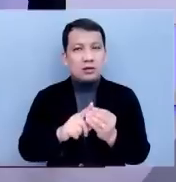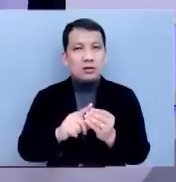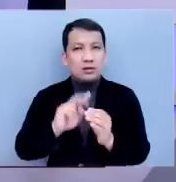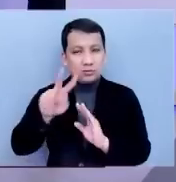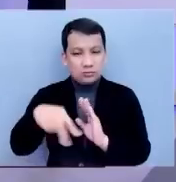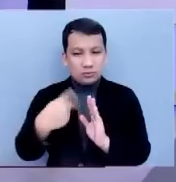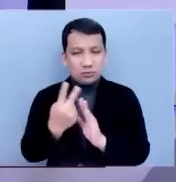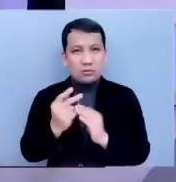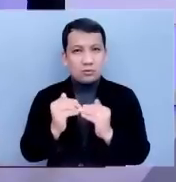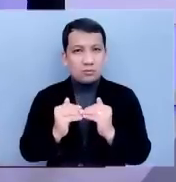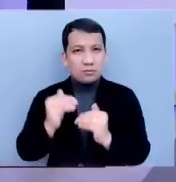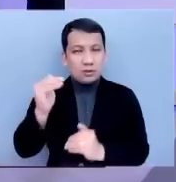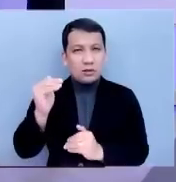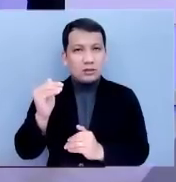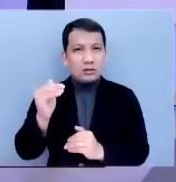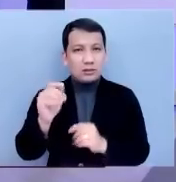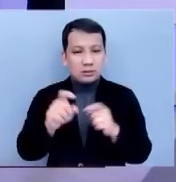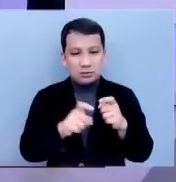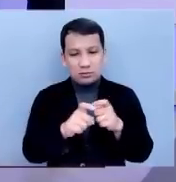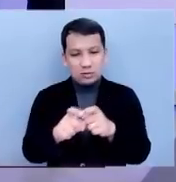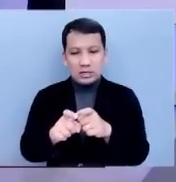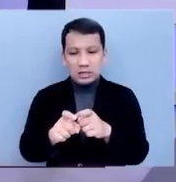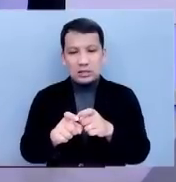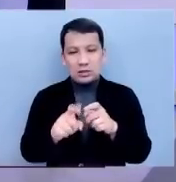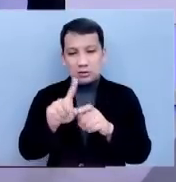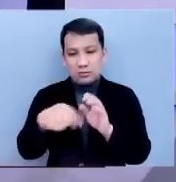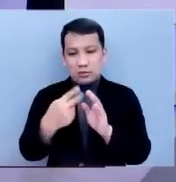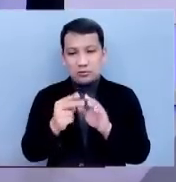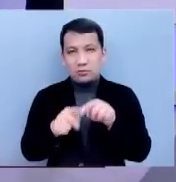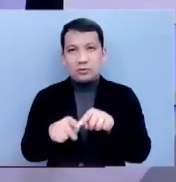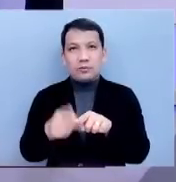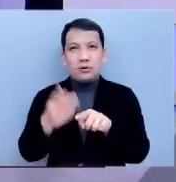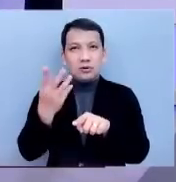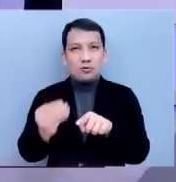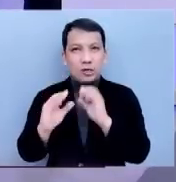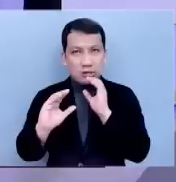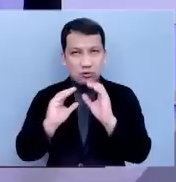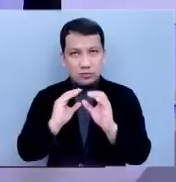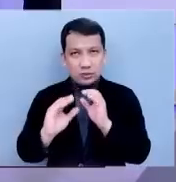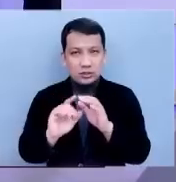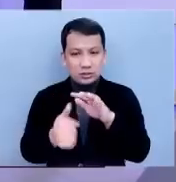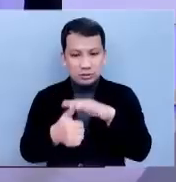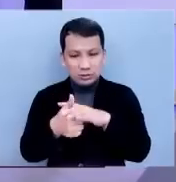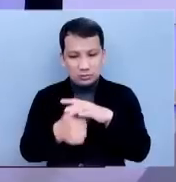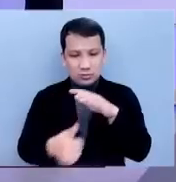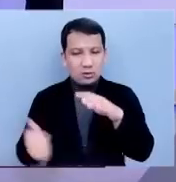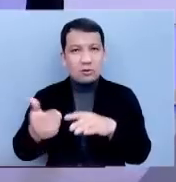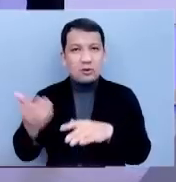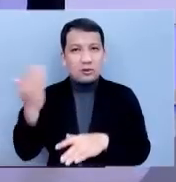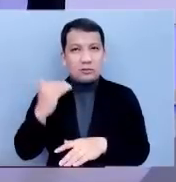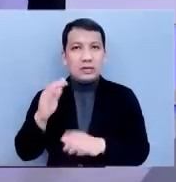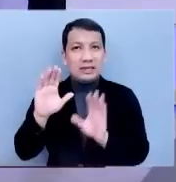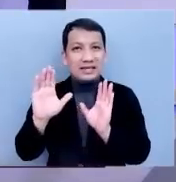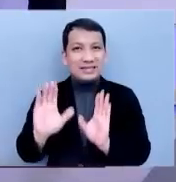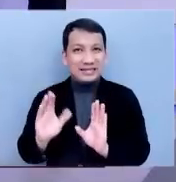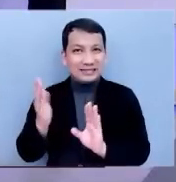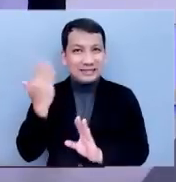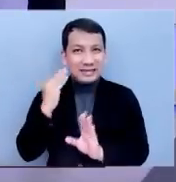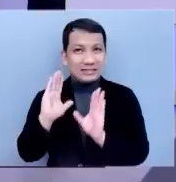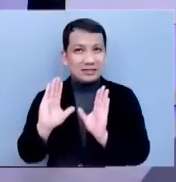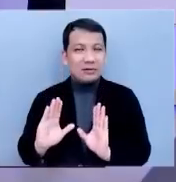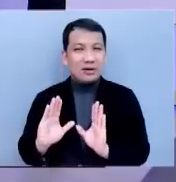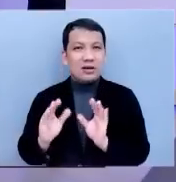descent papunta po sa Titanic na mawala ng komunikasyon ang mothership sa Titan noon pa pong linggo. Meron lamang